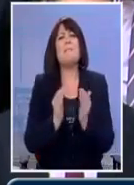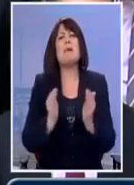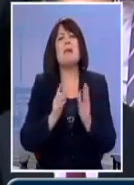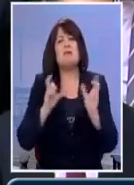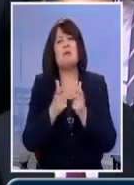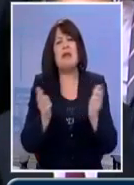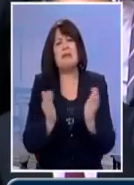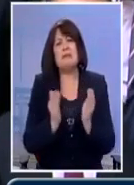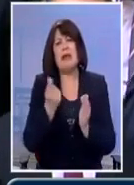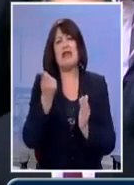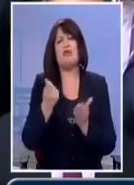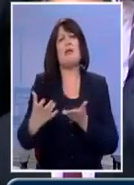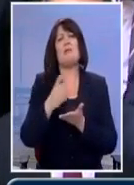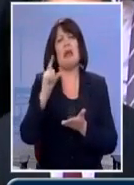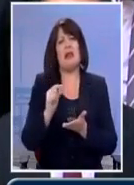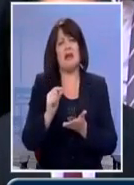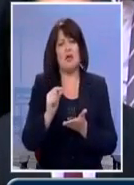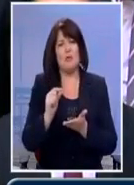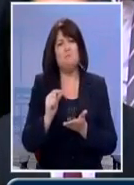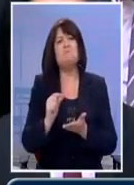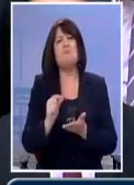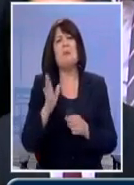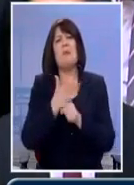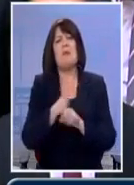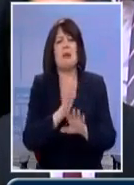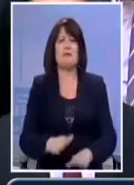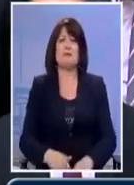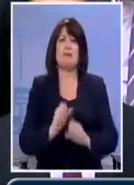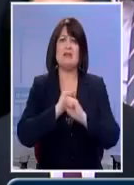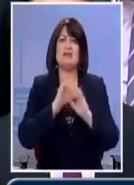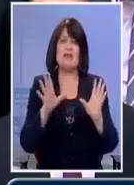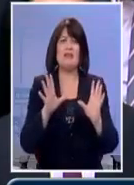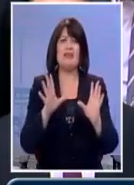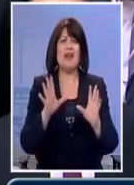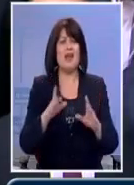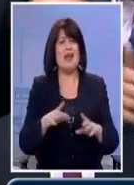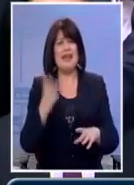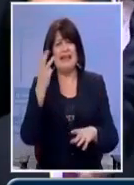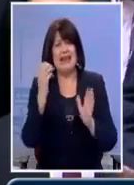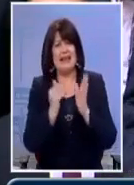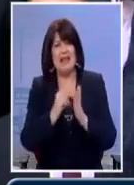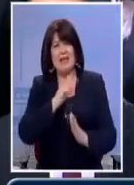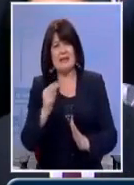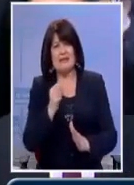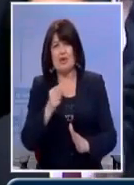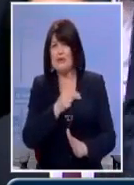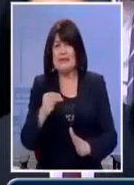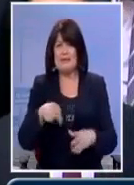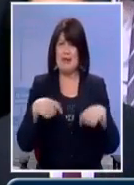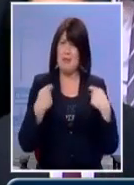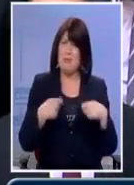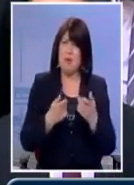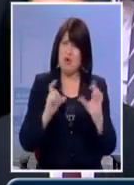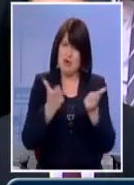χώρας. Ξαφνικά έγιναν πλούσιοι οι άνθρωποι οι οποίοι έχουν εισόδημα 30.000 ευρώ οικογενειακό